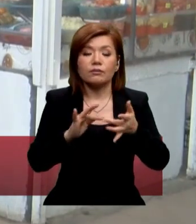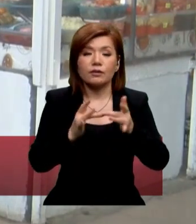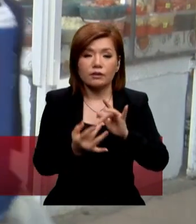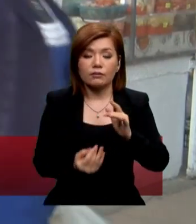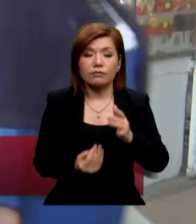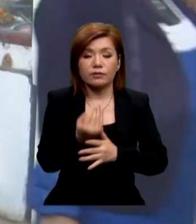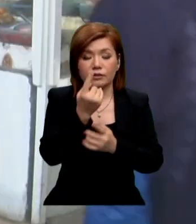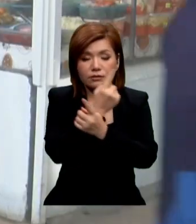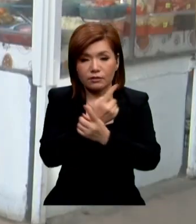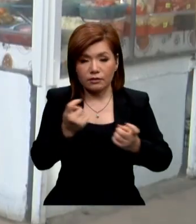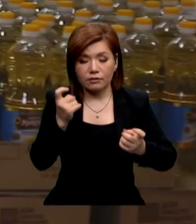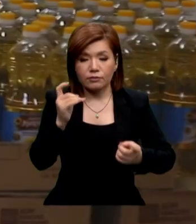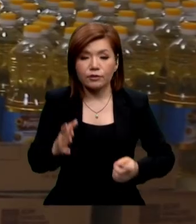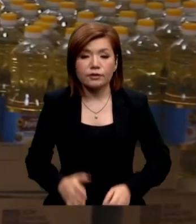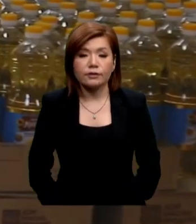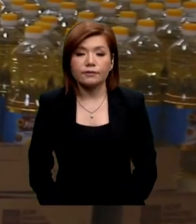на сайте beron от статистики